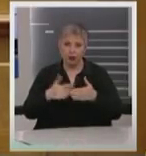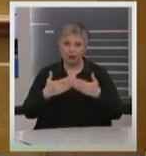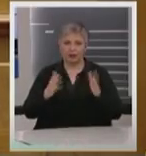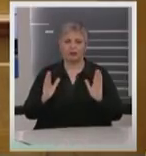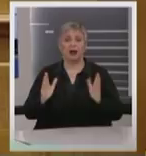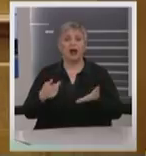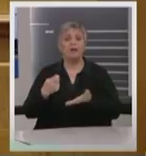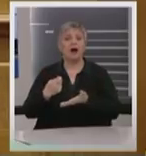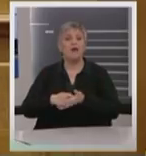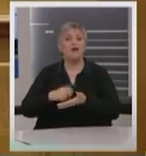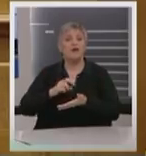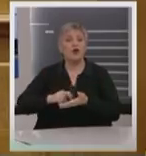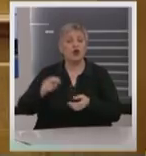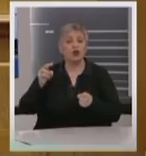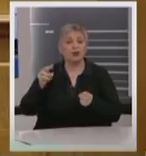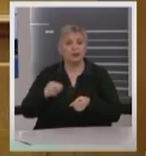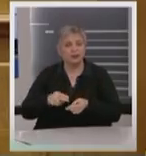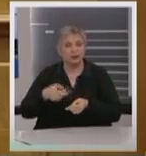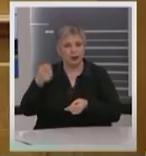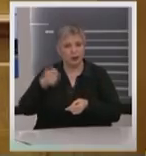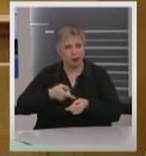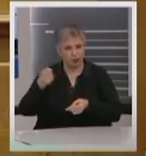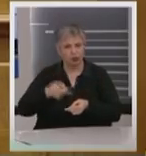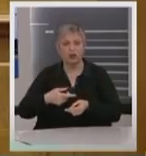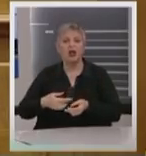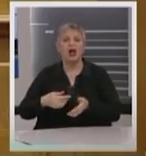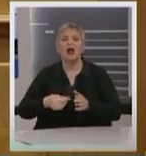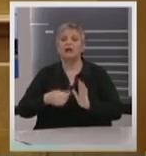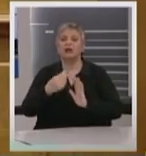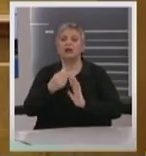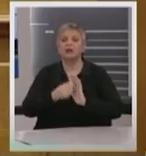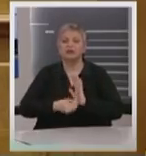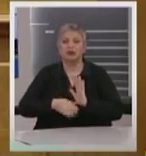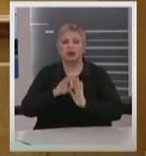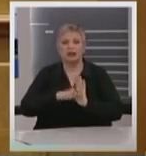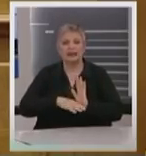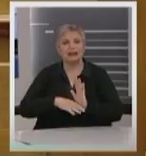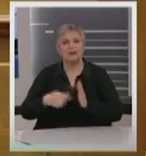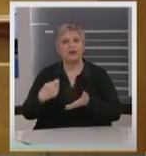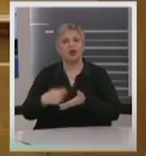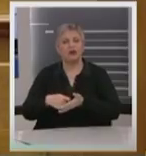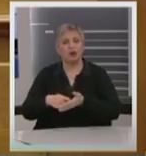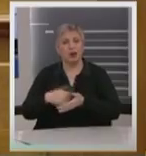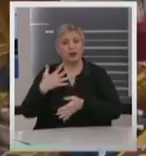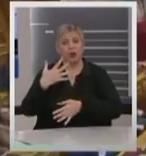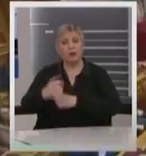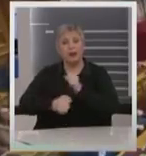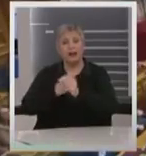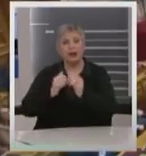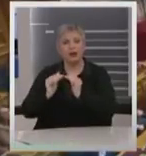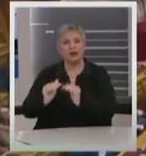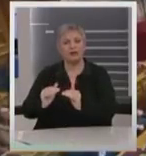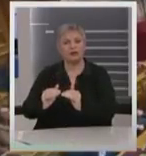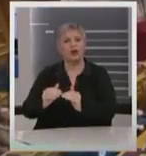τη φορολογία, απλοποιήσουμε το φορολογικό σύστημα και το κρατήσουμε σταθερό για τουλάχιστον μια πενταετία. Όταν